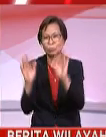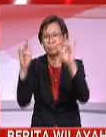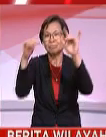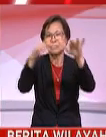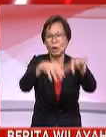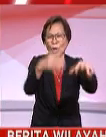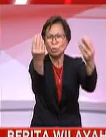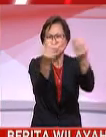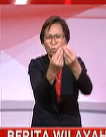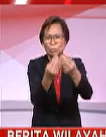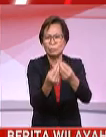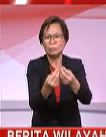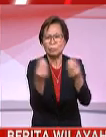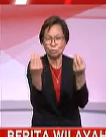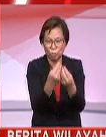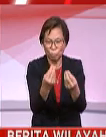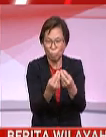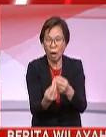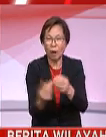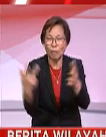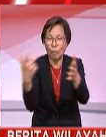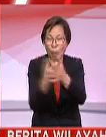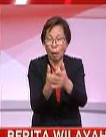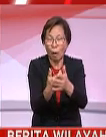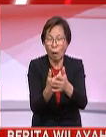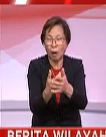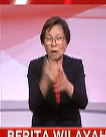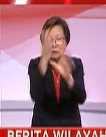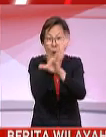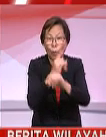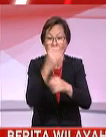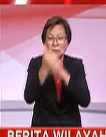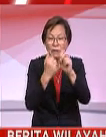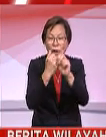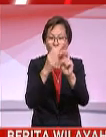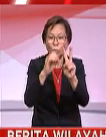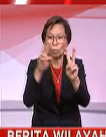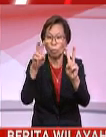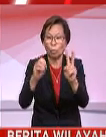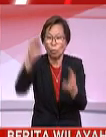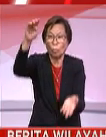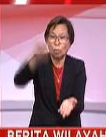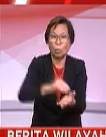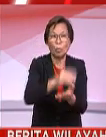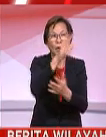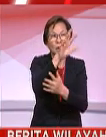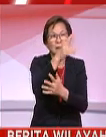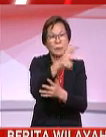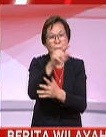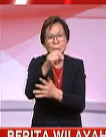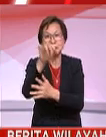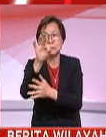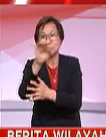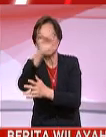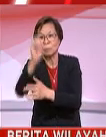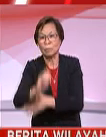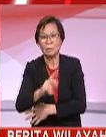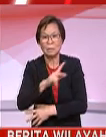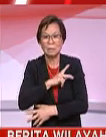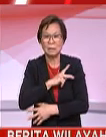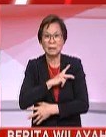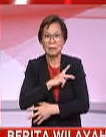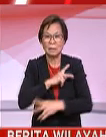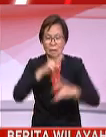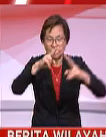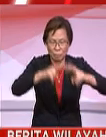Jumlah kemalangan maut di Sarawak merekodkan penurunan pada tahun lepas, iaitu sebanyak 13.9%. Ketua Jabatan Siasatan